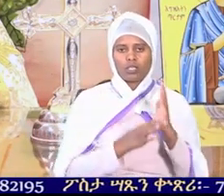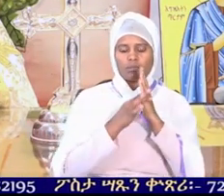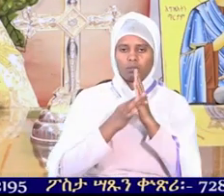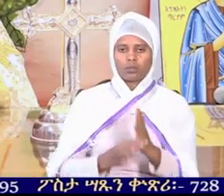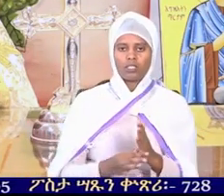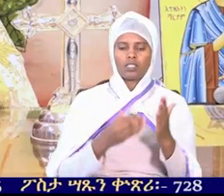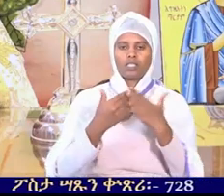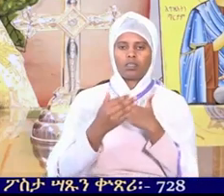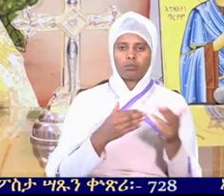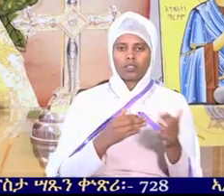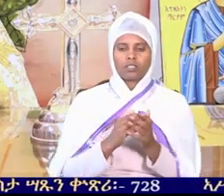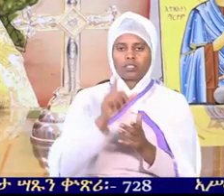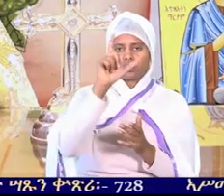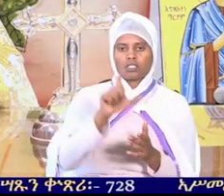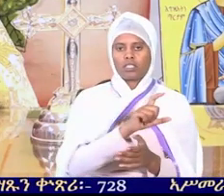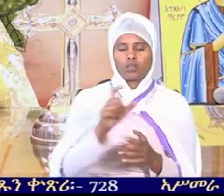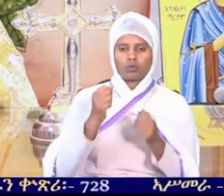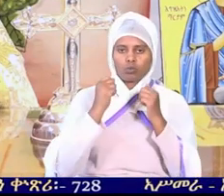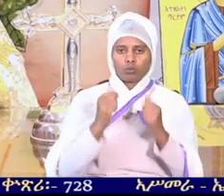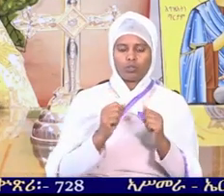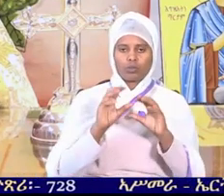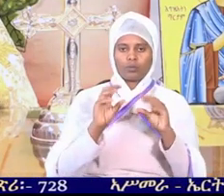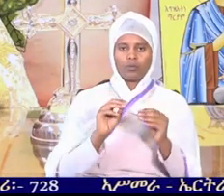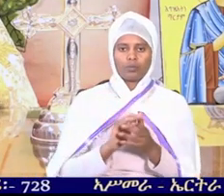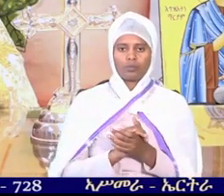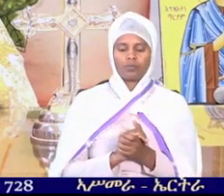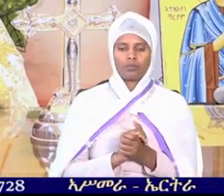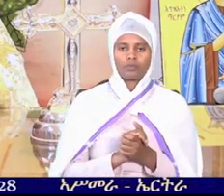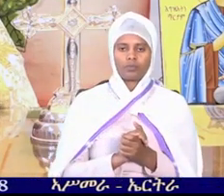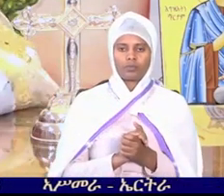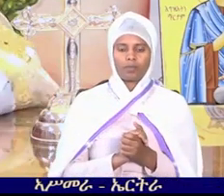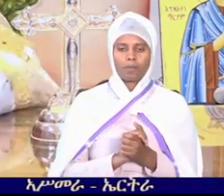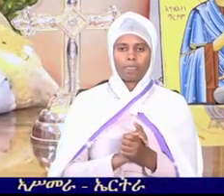زقربلنا ممرحي خنتا قبير كريستياناوي قبؤنا ايو